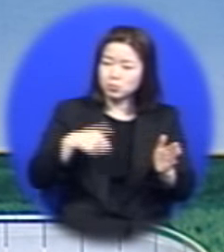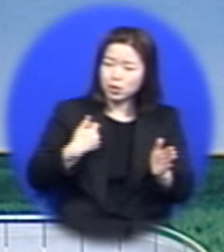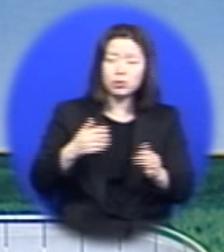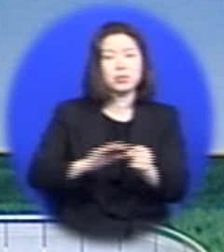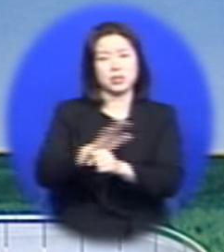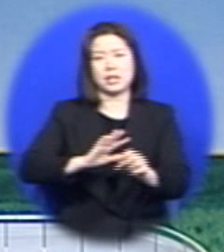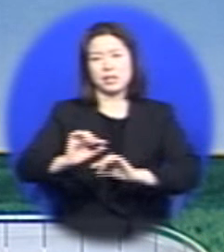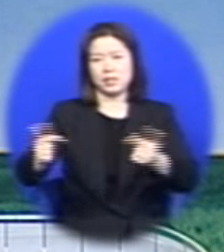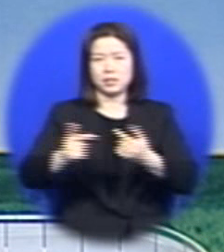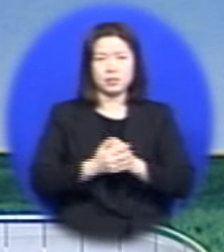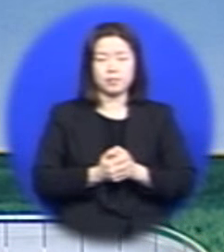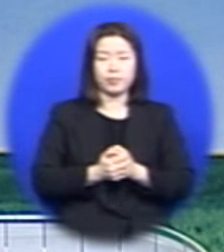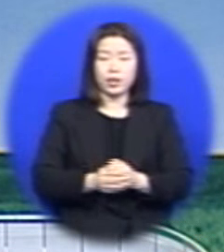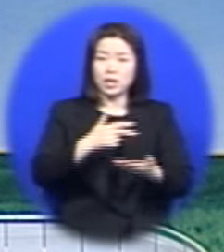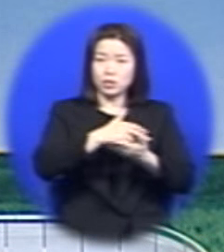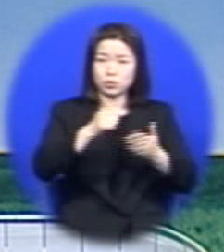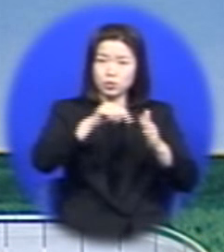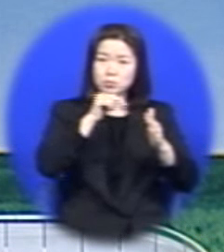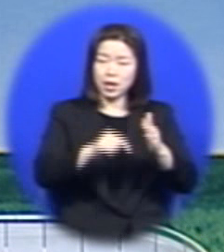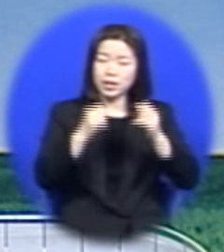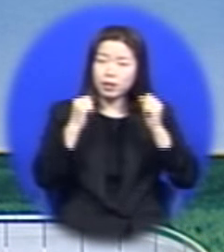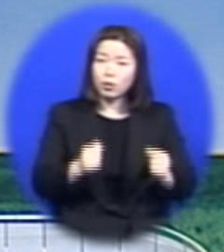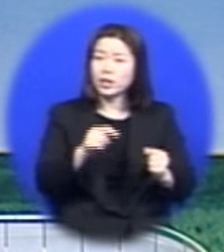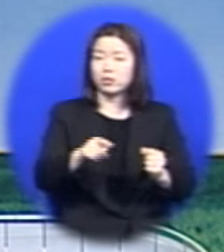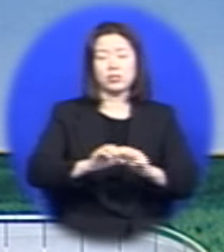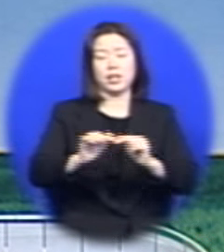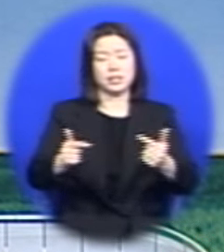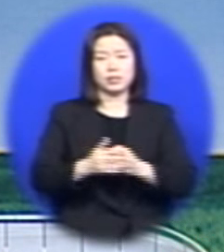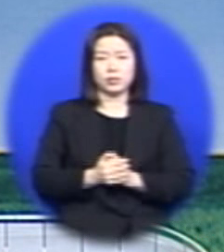아니에요. 주님 안에 거하는 건 아니에요.